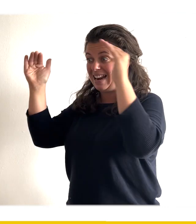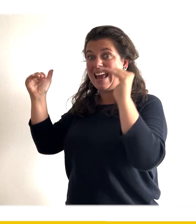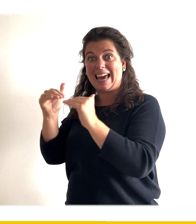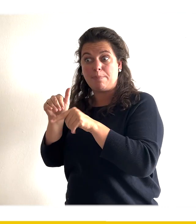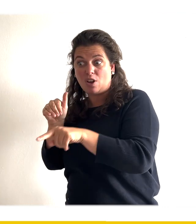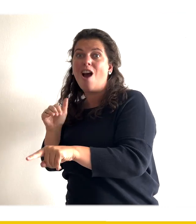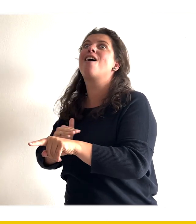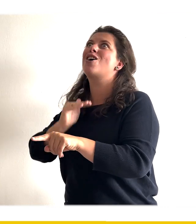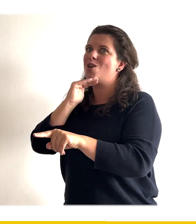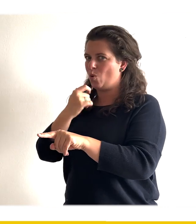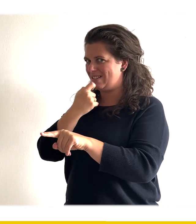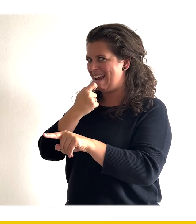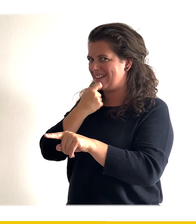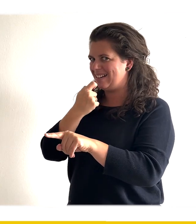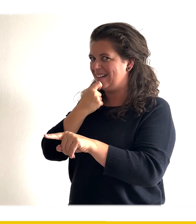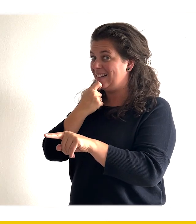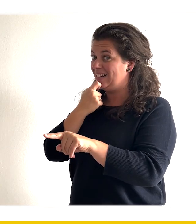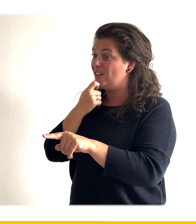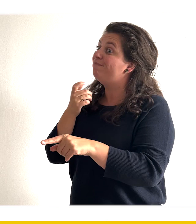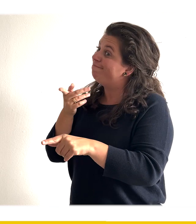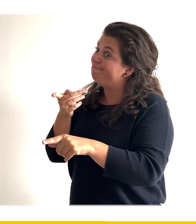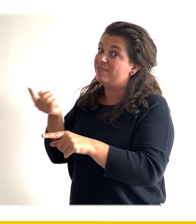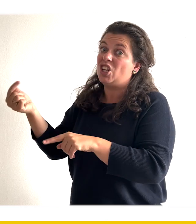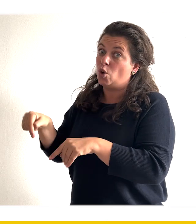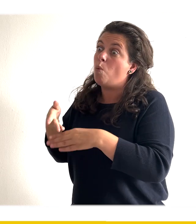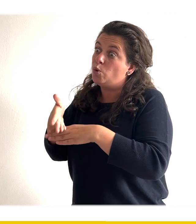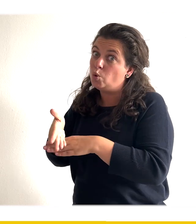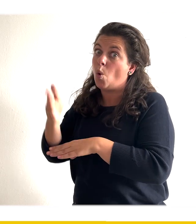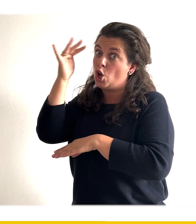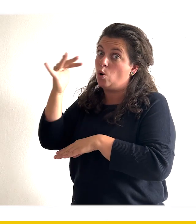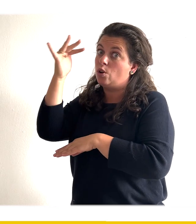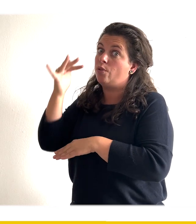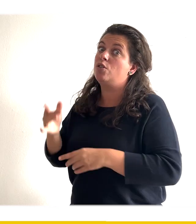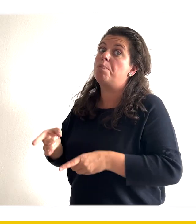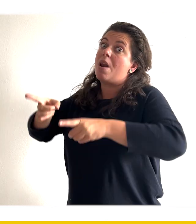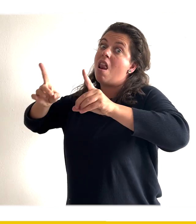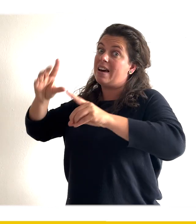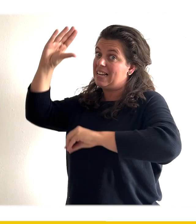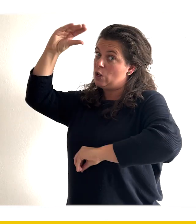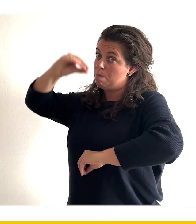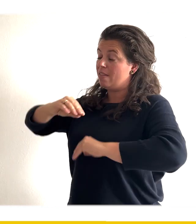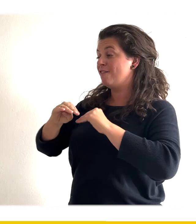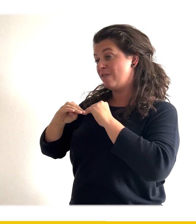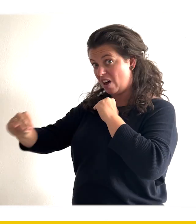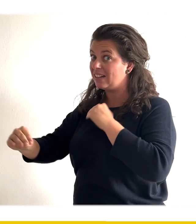genoeg. En dat komt door Jozef, de belangrijkste man van het land.